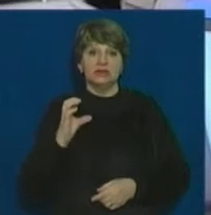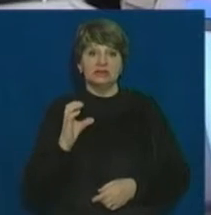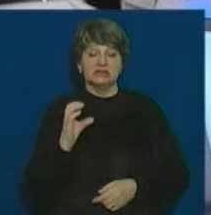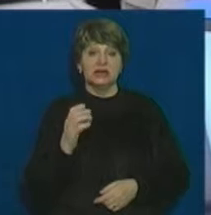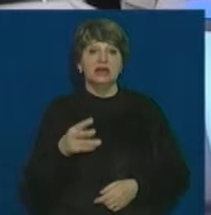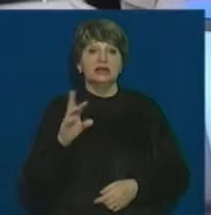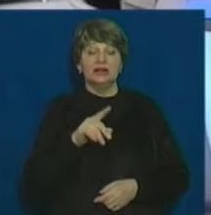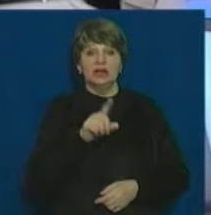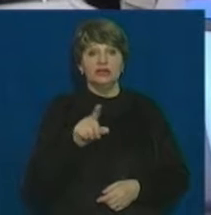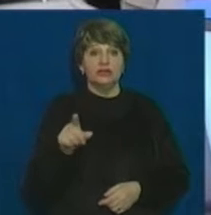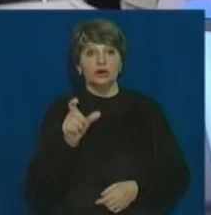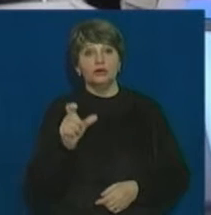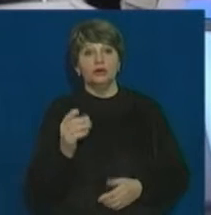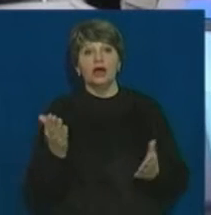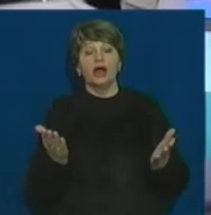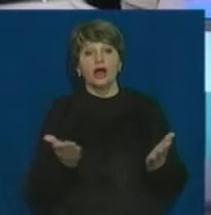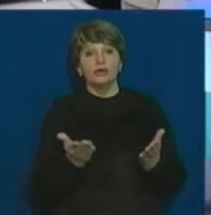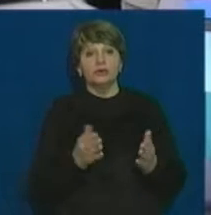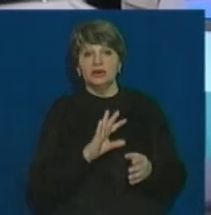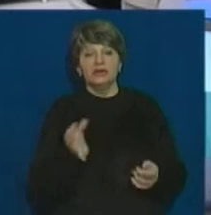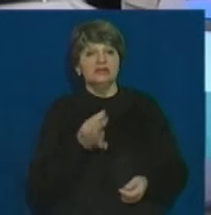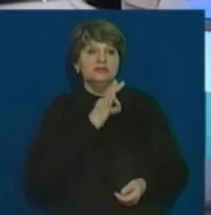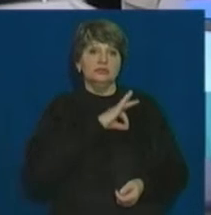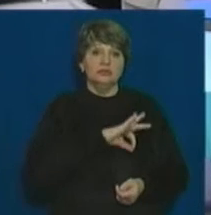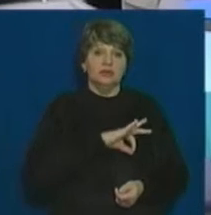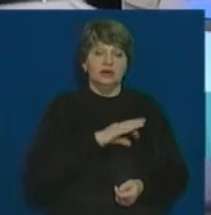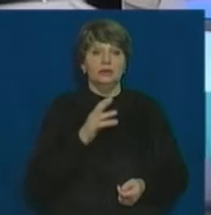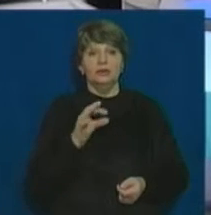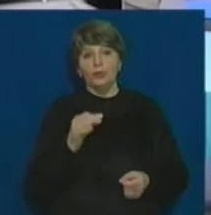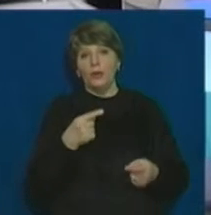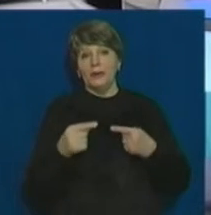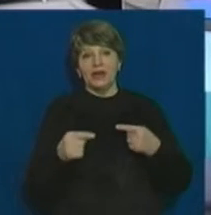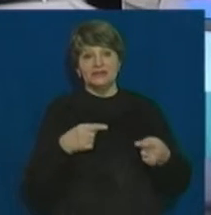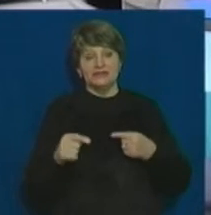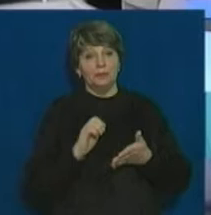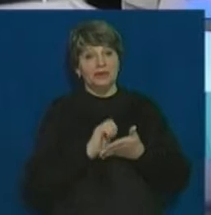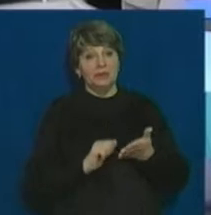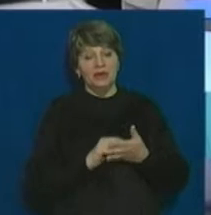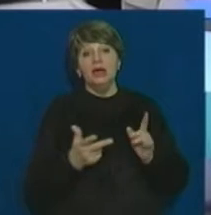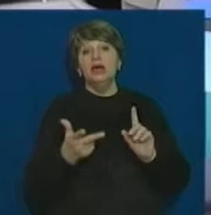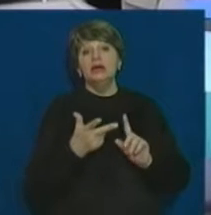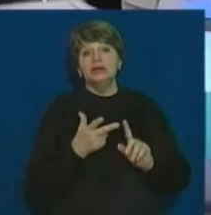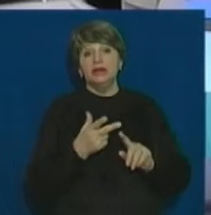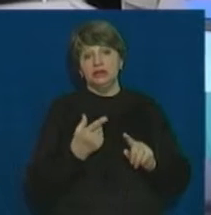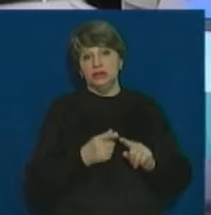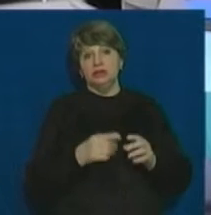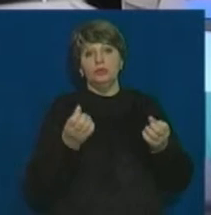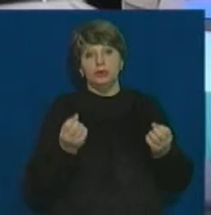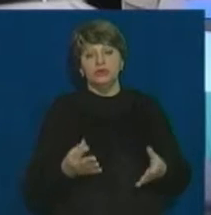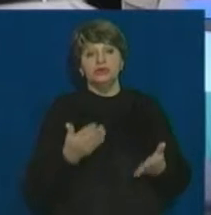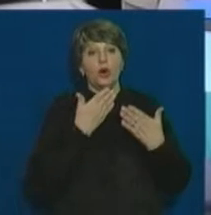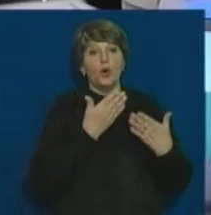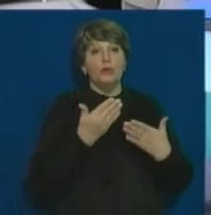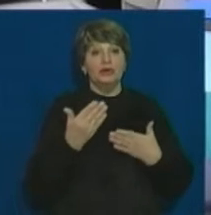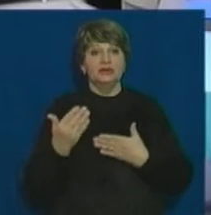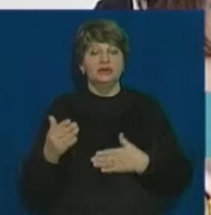тих людей, які не користуються, наприклад, з якихось причин. І третій варіант – це от опитування на місцях, тому що